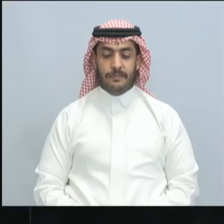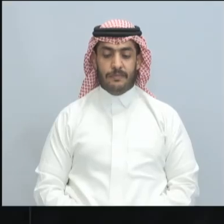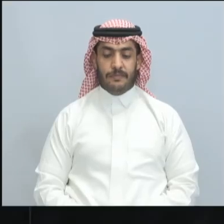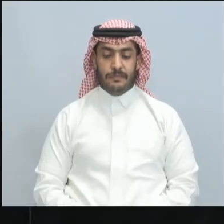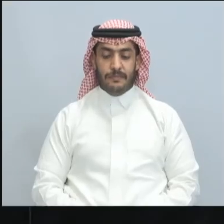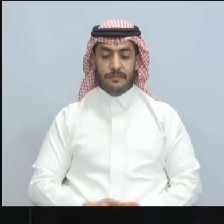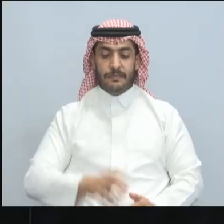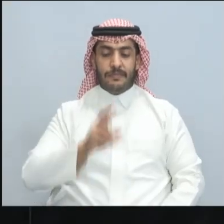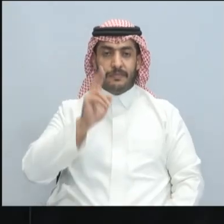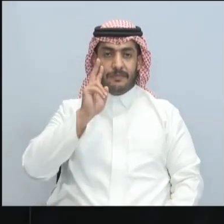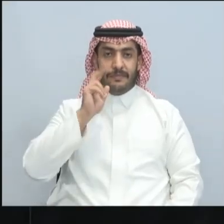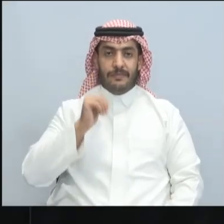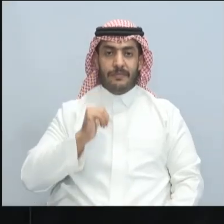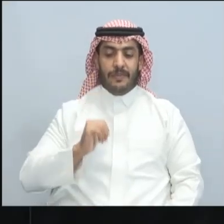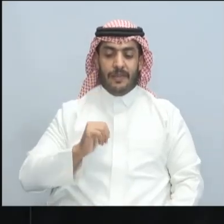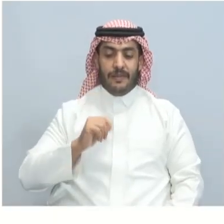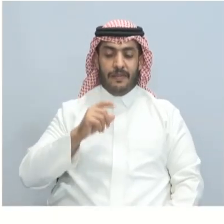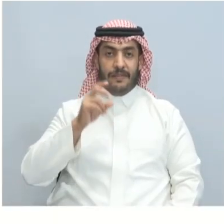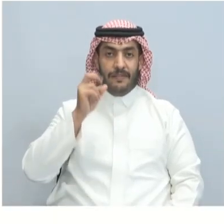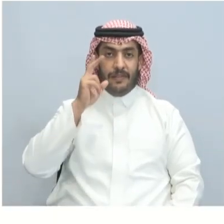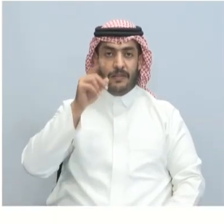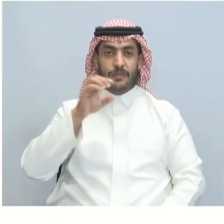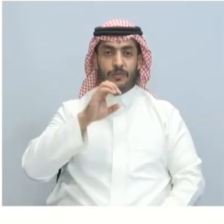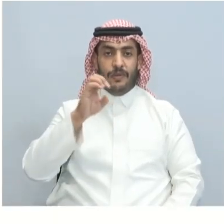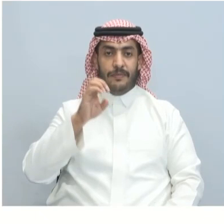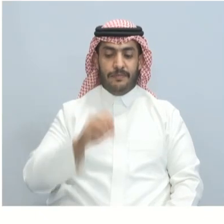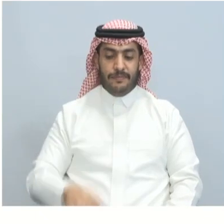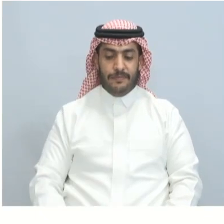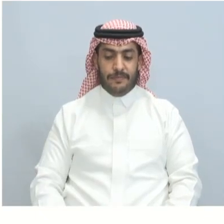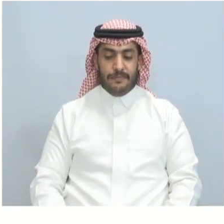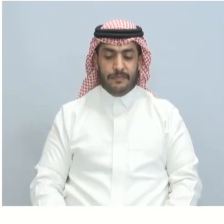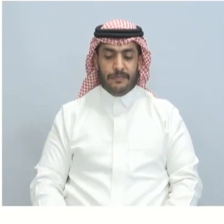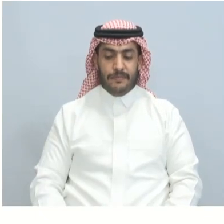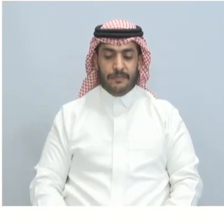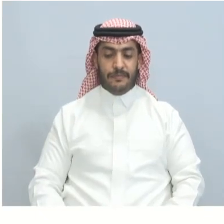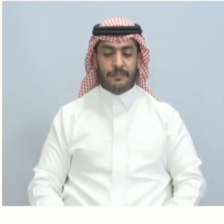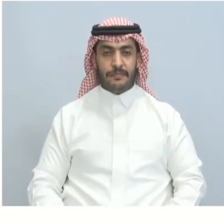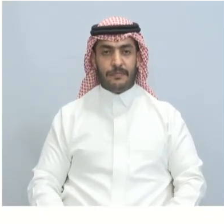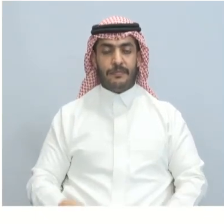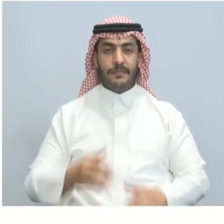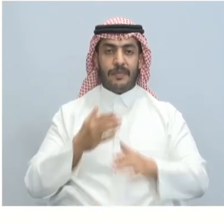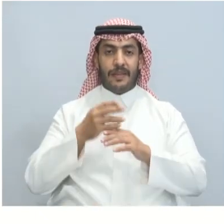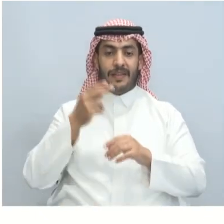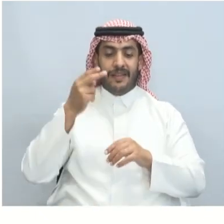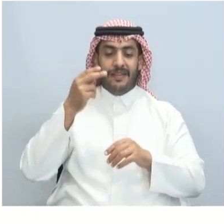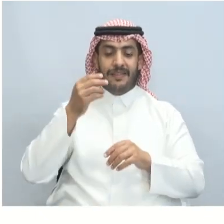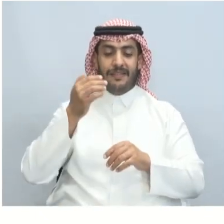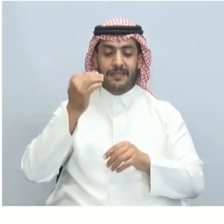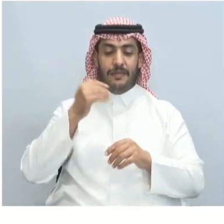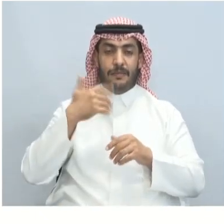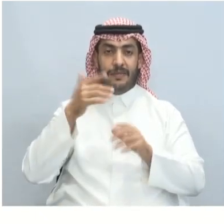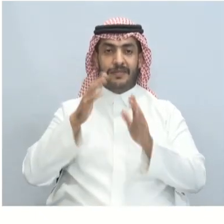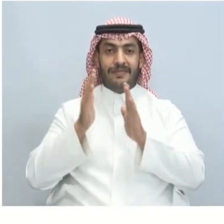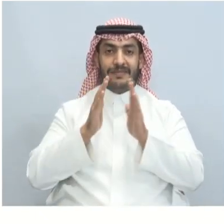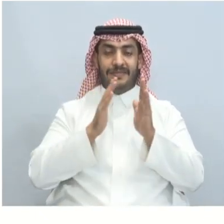الان نعود اليكم يا احبتي هل فكرتم في حل هذا السؤال ما هي احداثيات الراس عين شرطه بعد